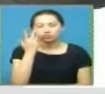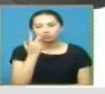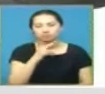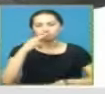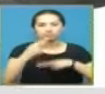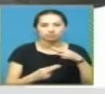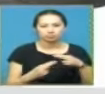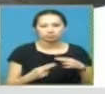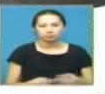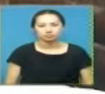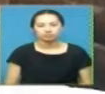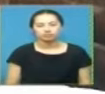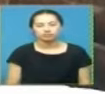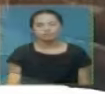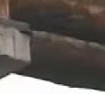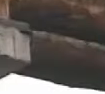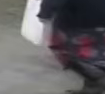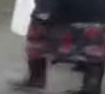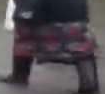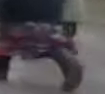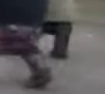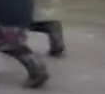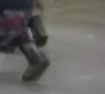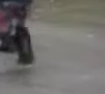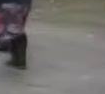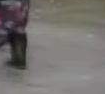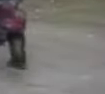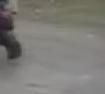сұрайды. Кентау қаласынан Нұргүл Тапаева, Бауыржан Рысбеков, Нұржан Ақжолов, оңтүстік ақпарат.